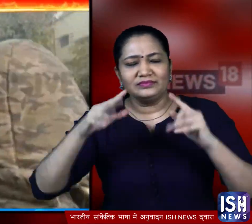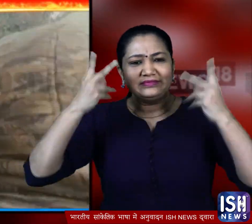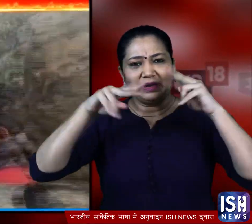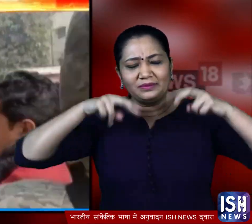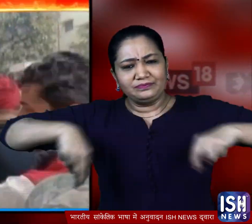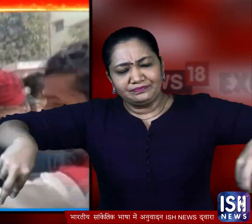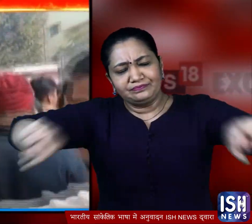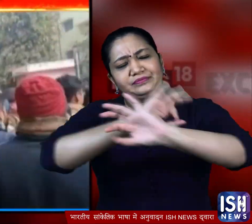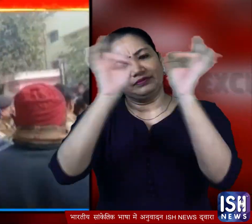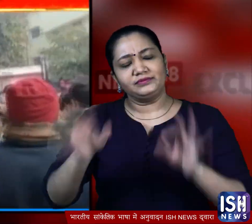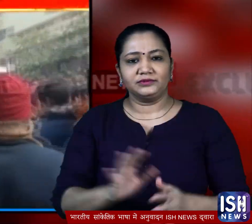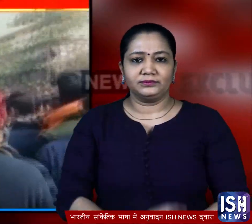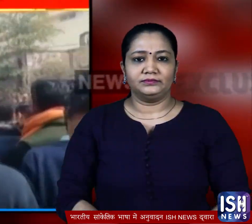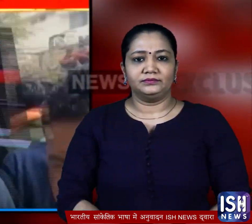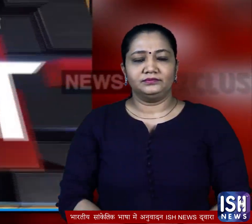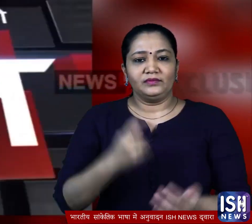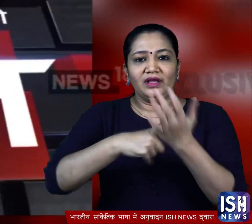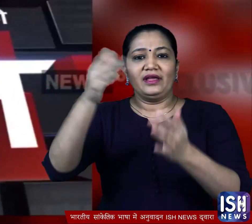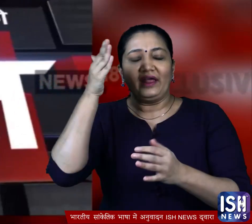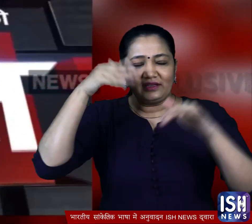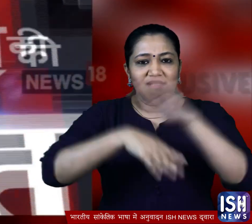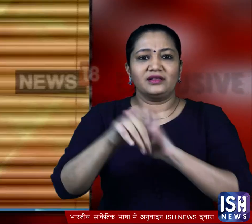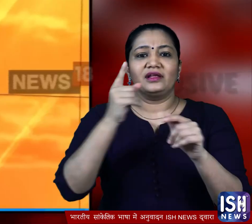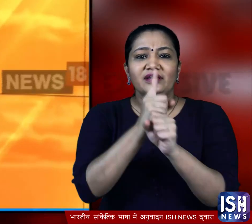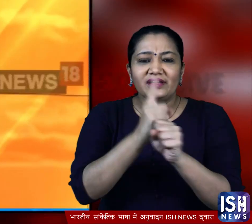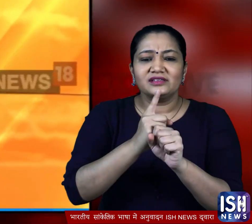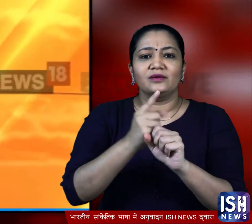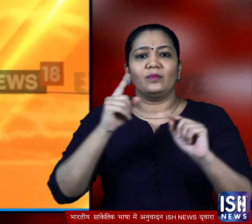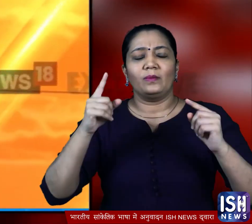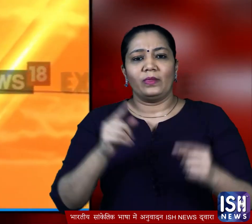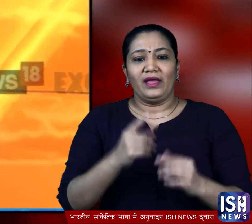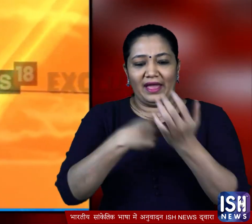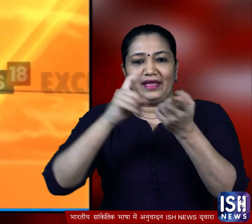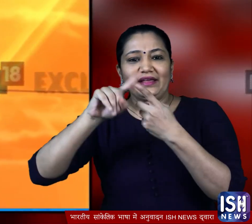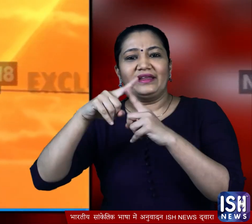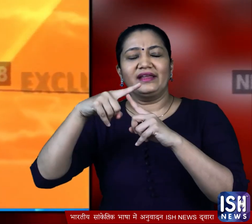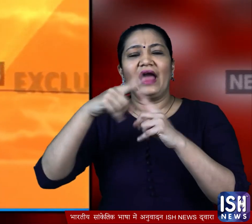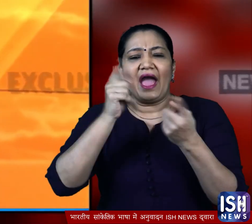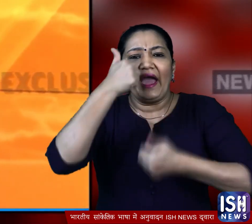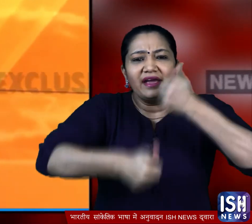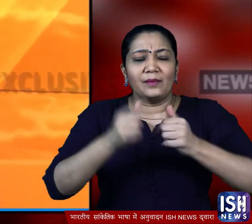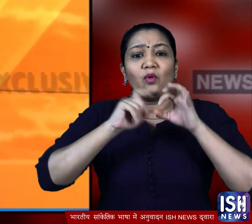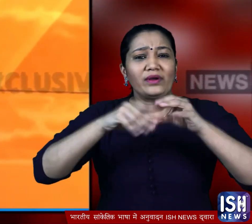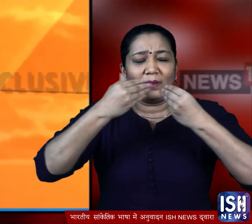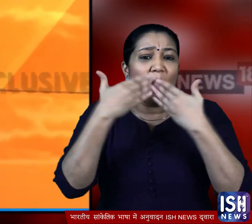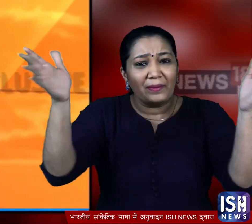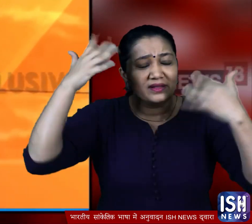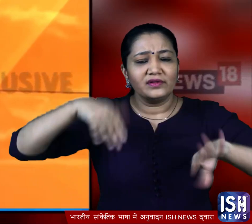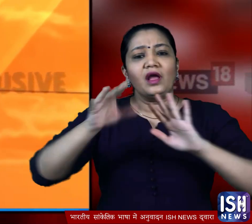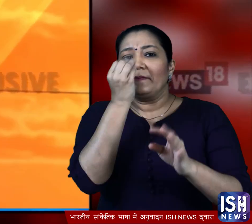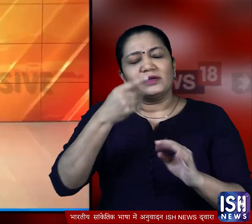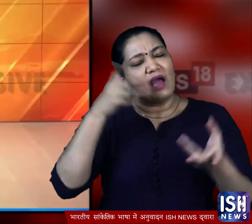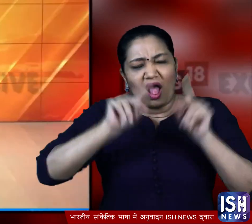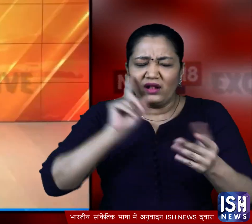बाहर भारी संख्या में पुलिस बल तैनात कर दिया गया। राजस्थान में शिक्षकों की भर्ती के लिए होने वाली परीक्षा रीट का पेपर लीक होने के बाद बीजेपी लगातार